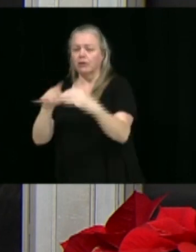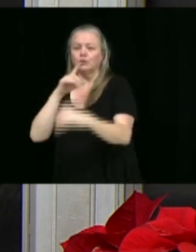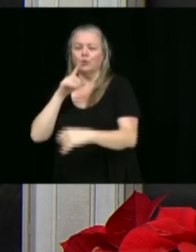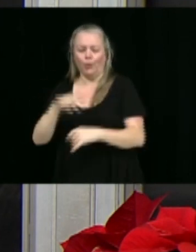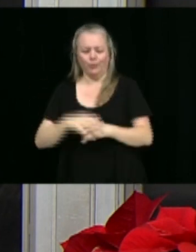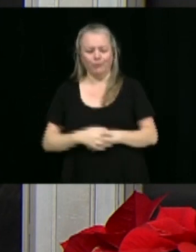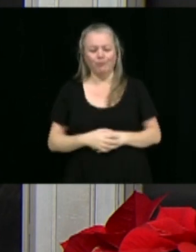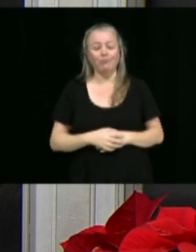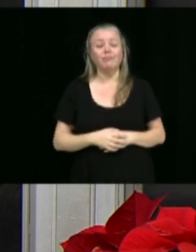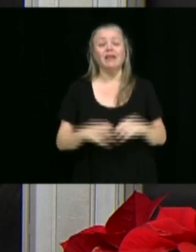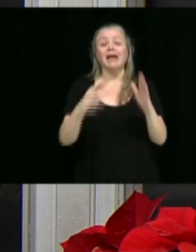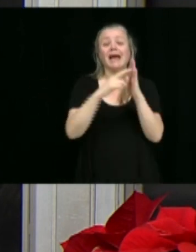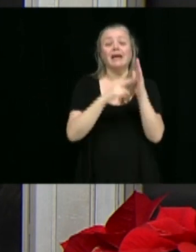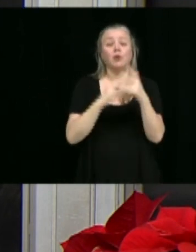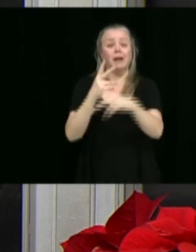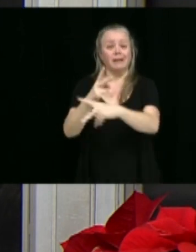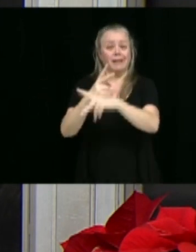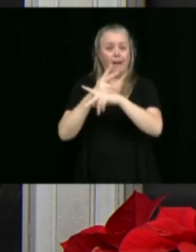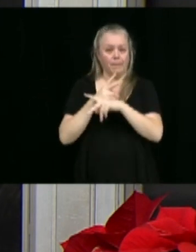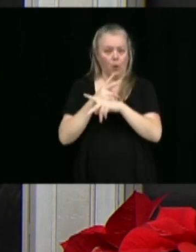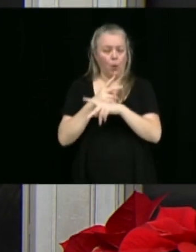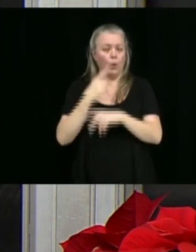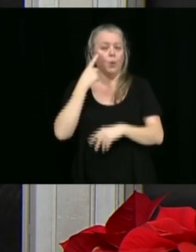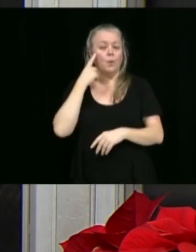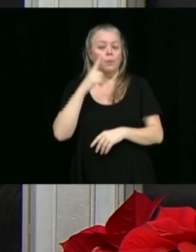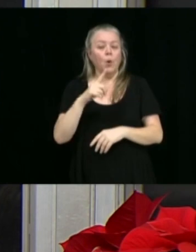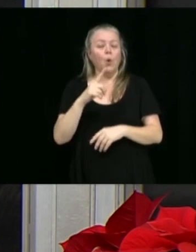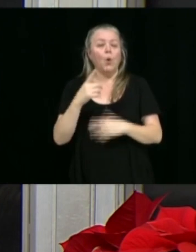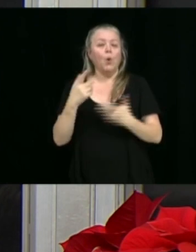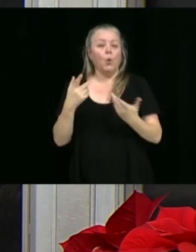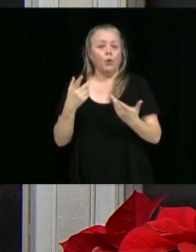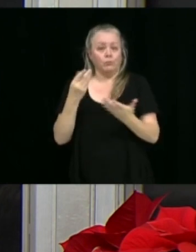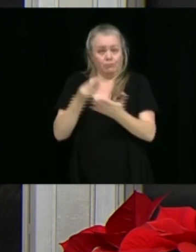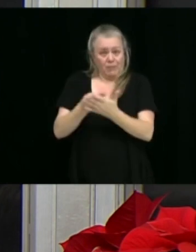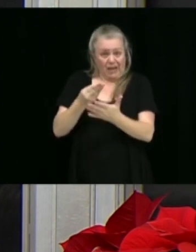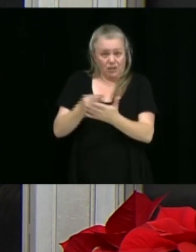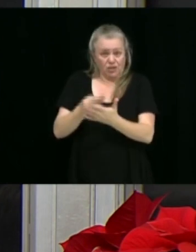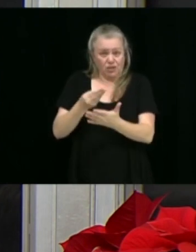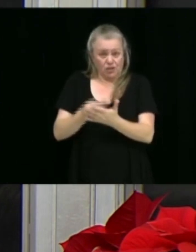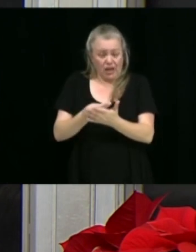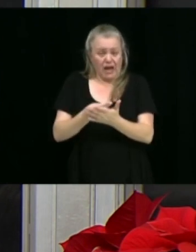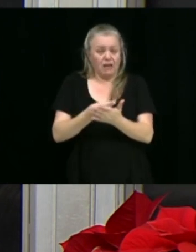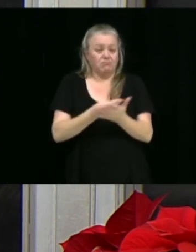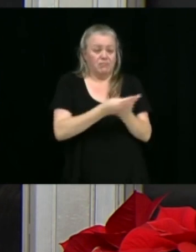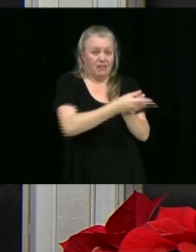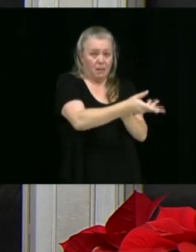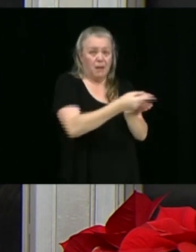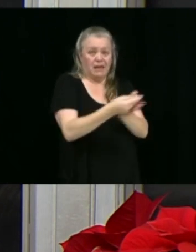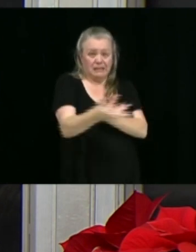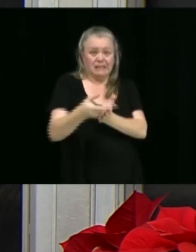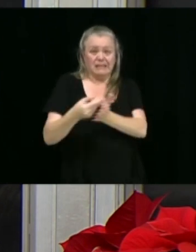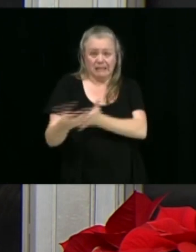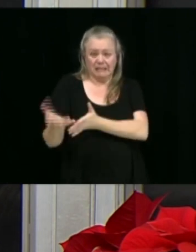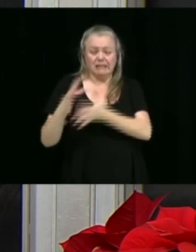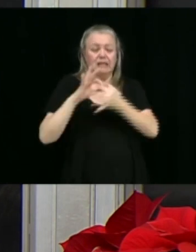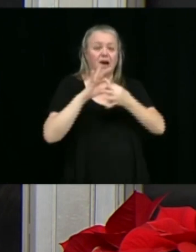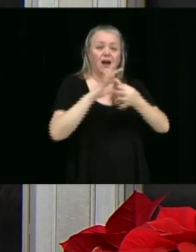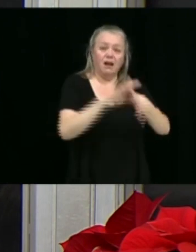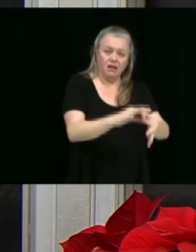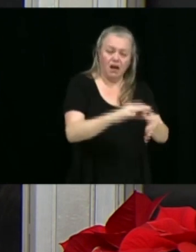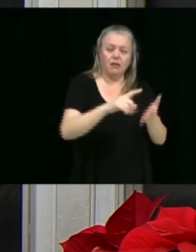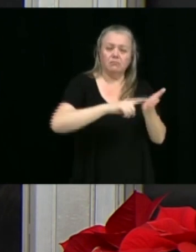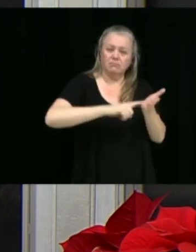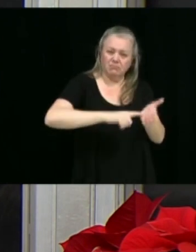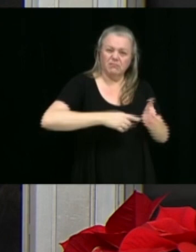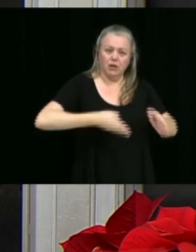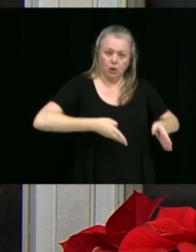être donné d'un règlement décrétant l'emprunt des sommes nécessaires en vue de financer des dépenses dans le cadre de l'exécution des travaux de réfection